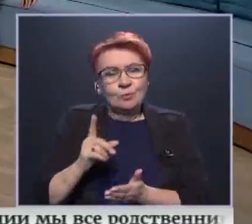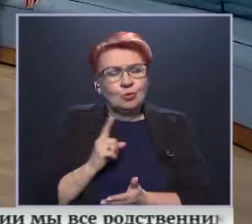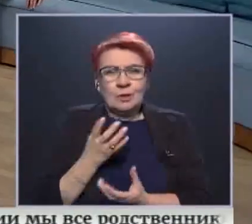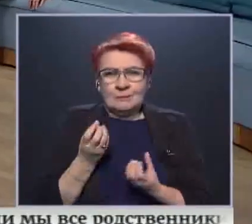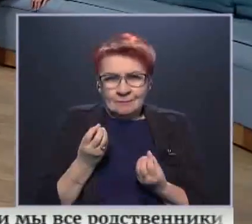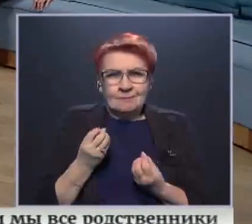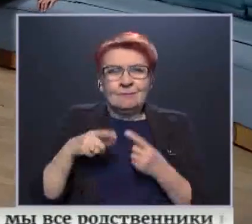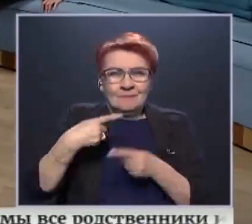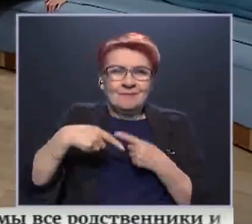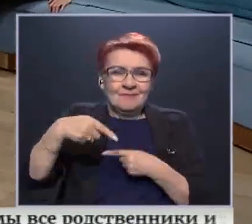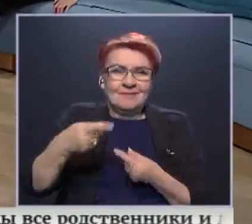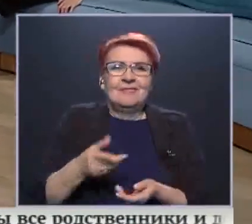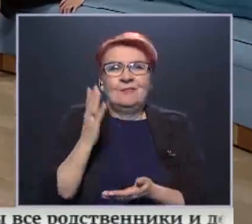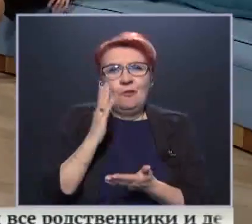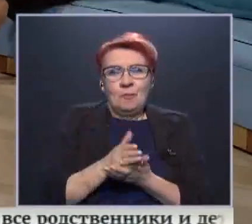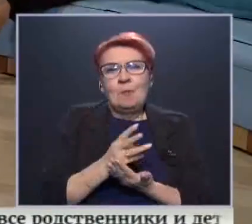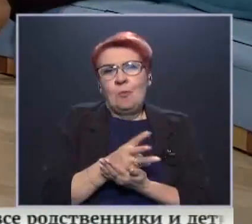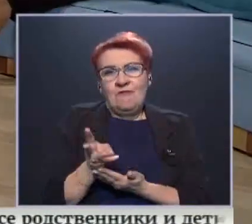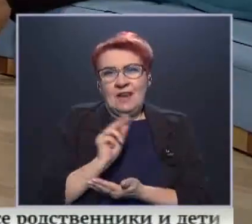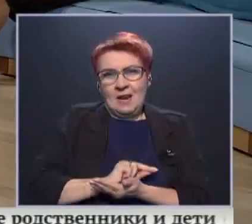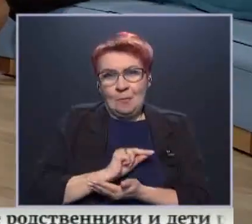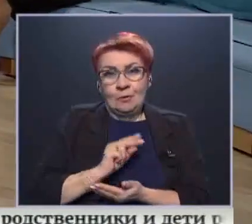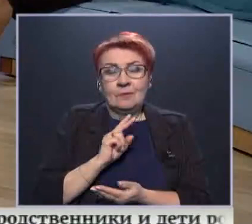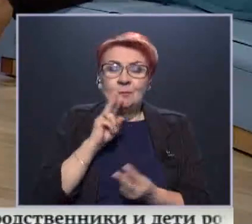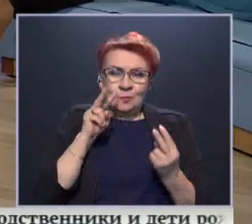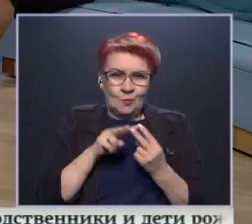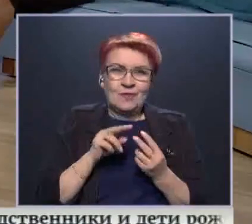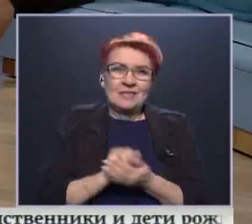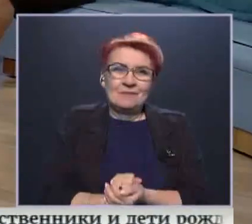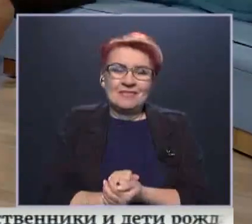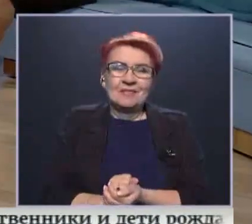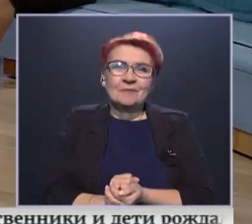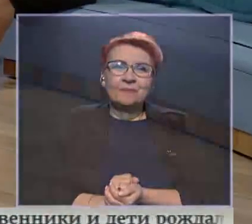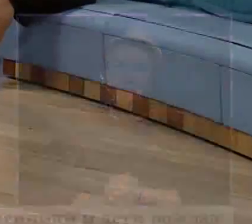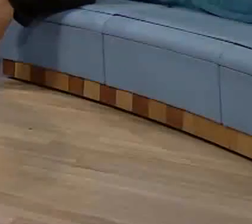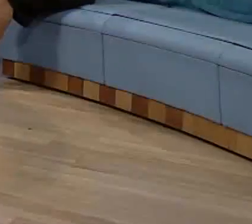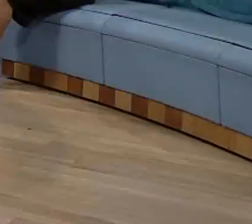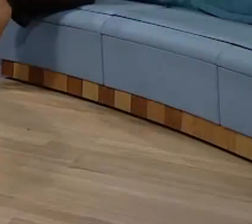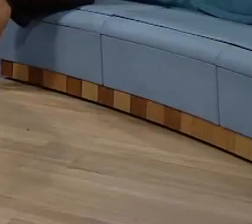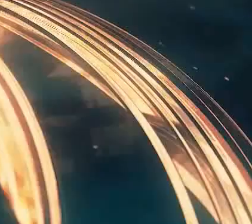в нашей студии. Мы работаем в прямом эфире. Увидимся завтра в это же время и на этом же месте.